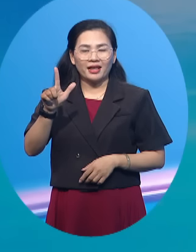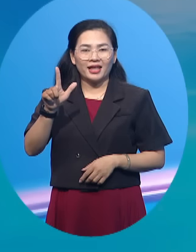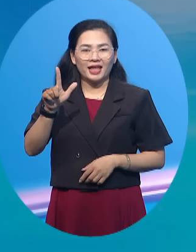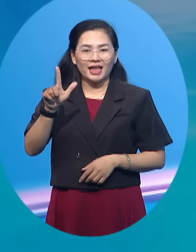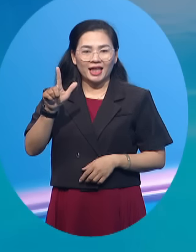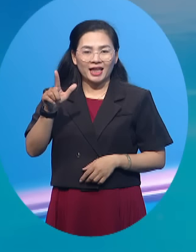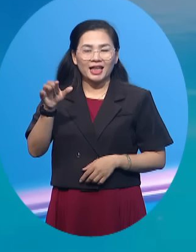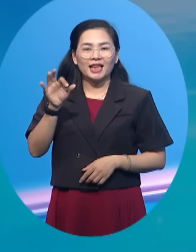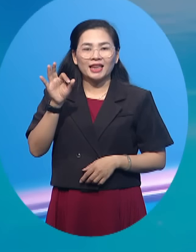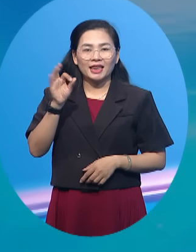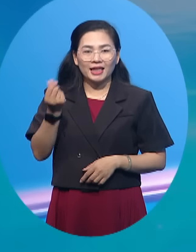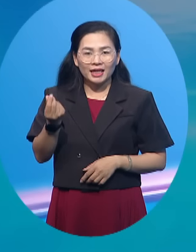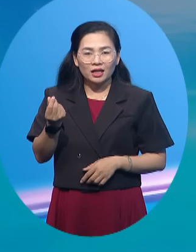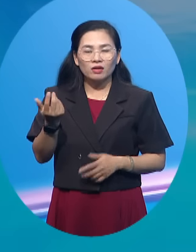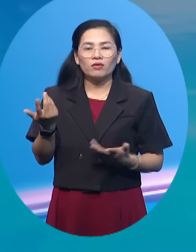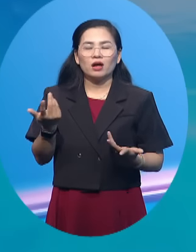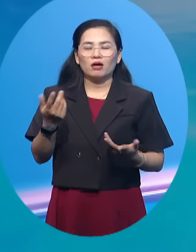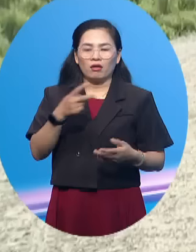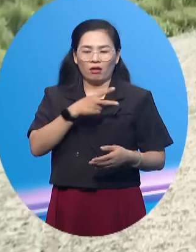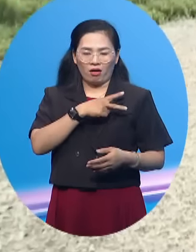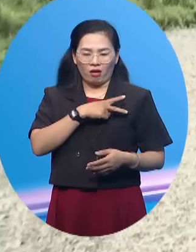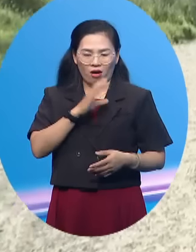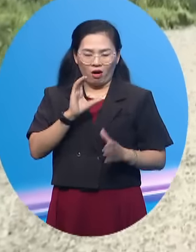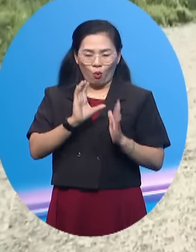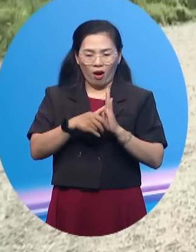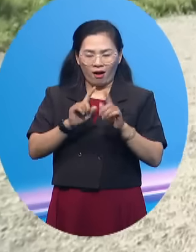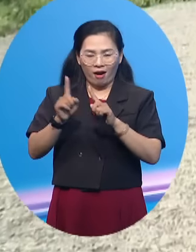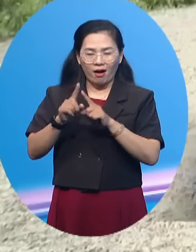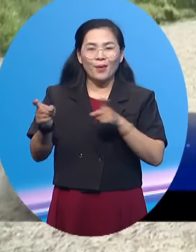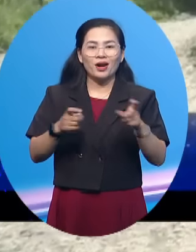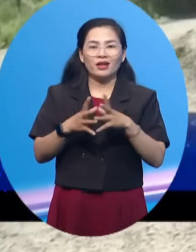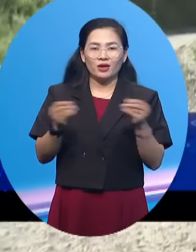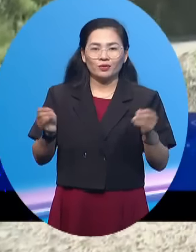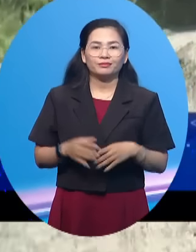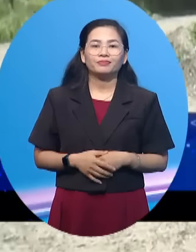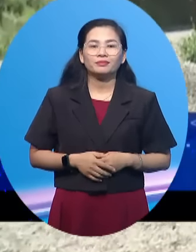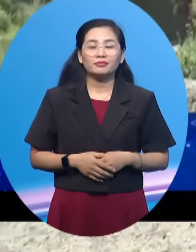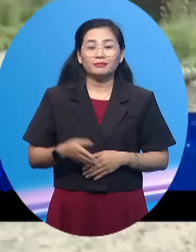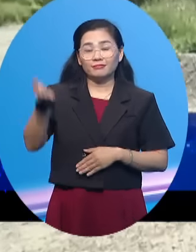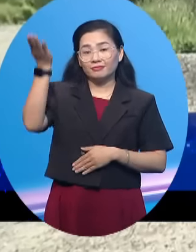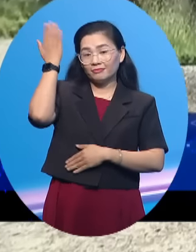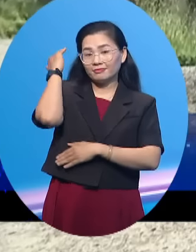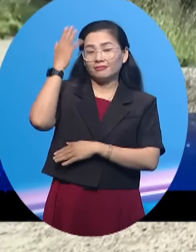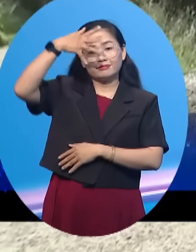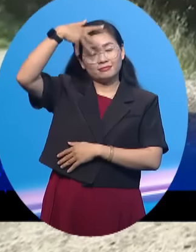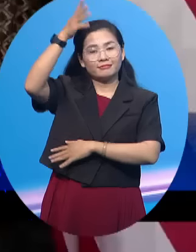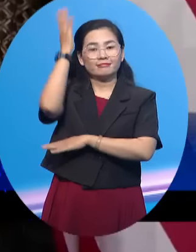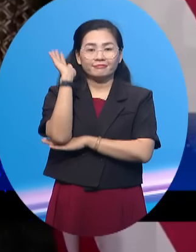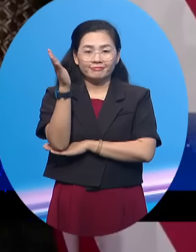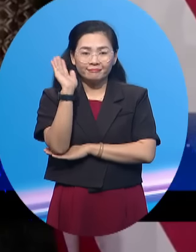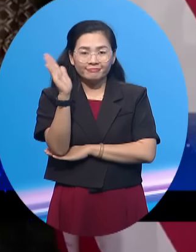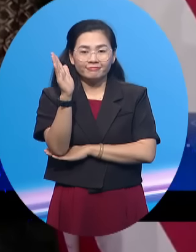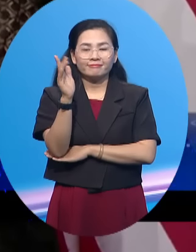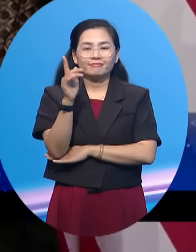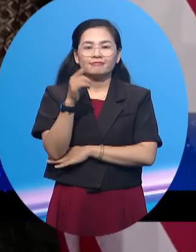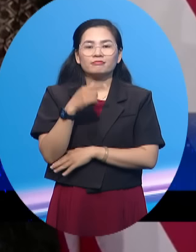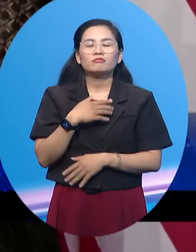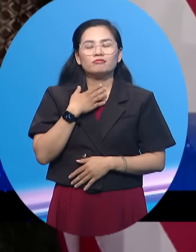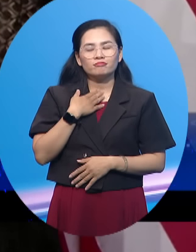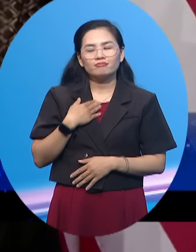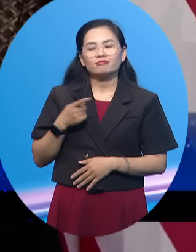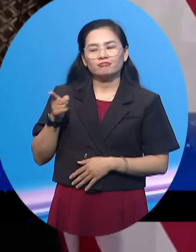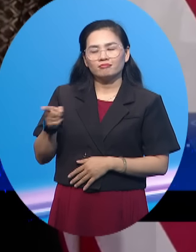cơ quan và đơn vị trực thuộc. Trong phát biểu đề cử ông Kennedy hôm 14 tháng 11, Tổng thống đắc cử Donald Trump kỳ